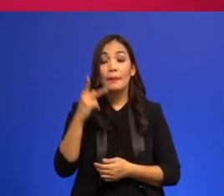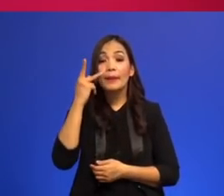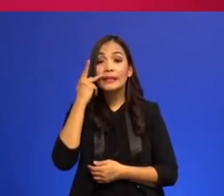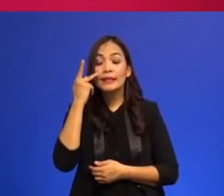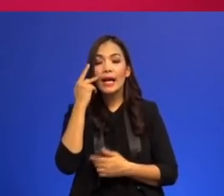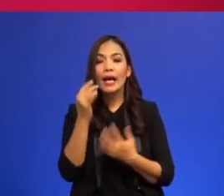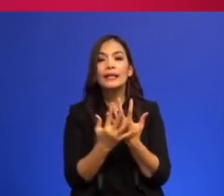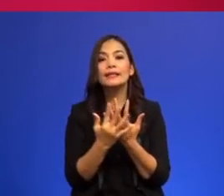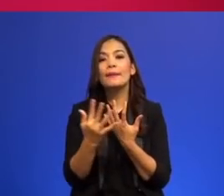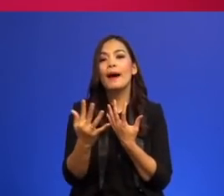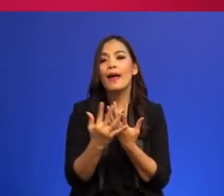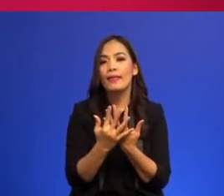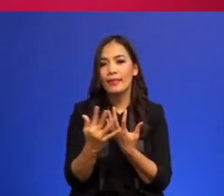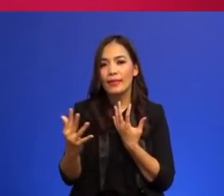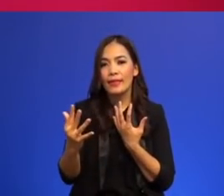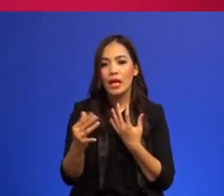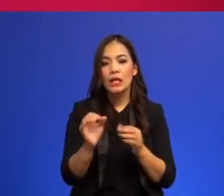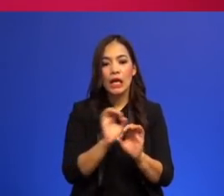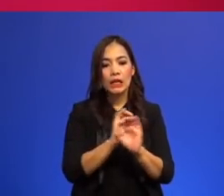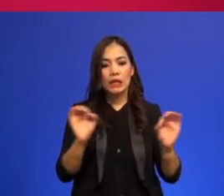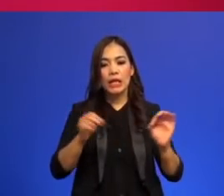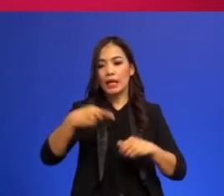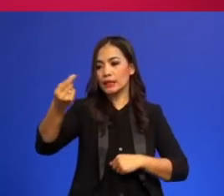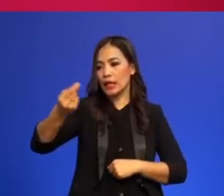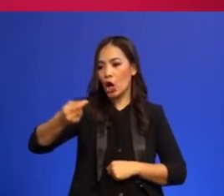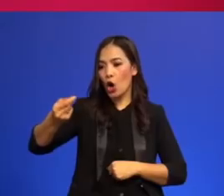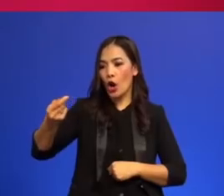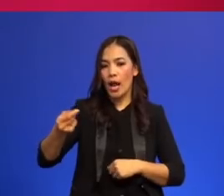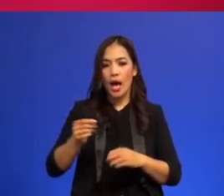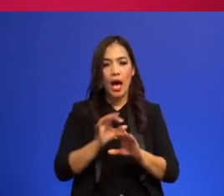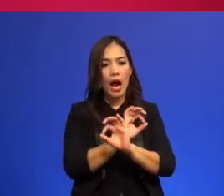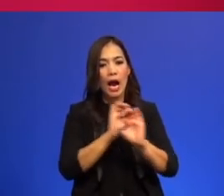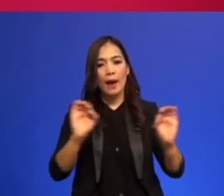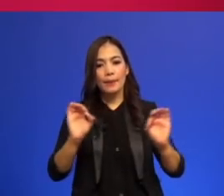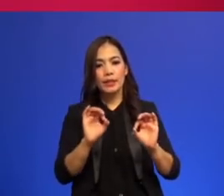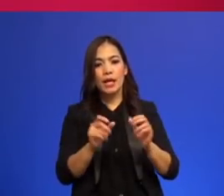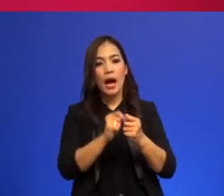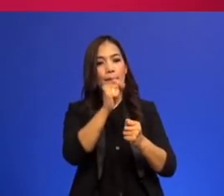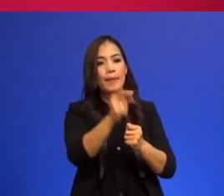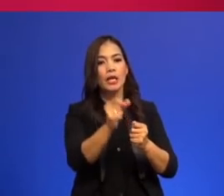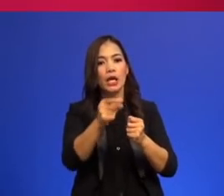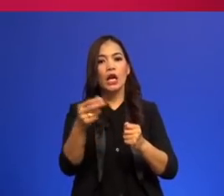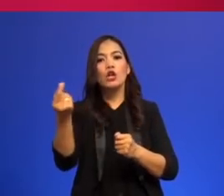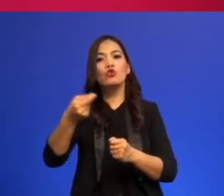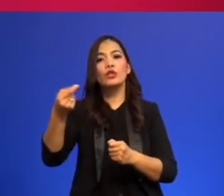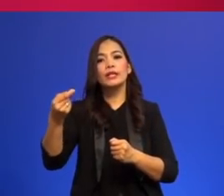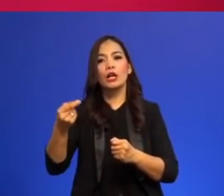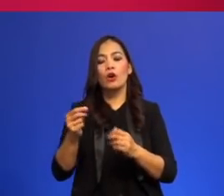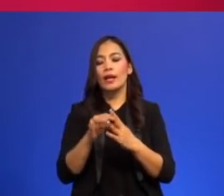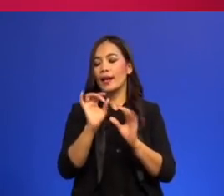Menjaga jemaat. Yang tidak sekolah, yang gak bisa bayar uang pangkal dan lain-lain.